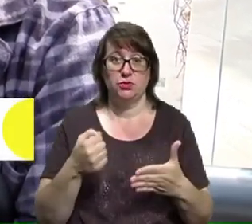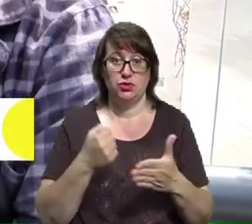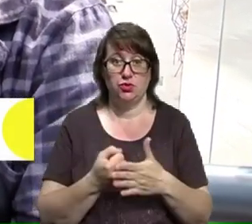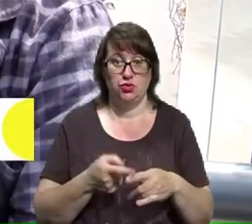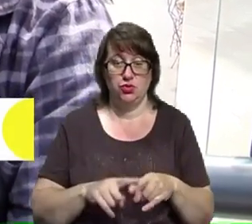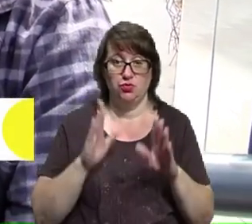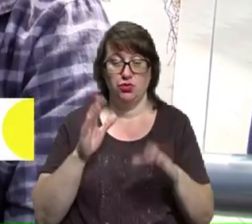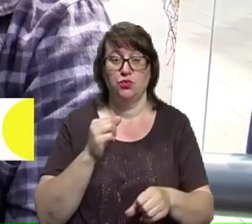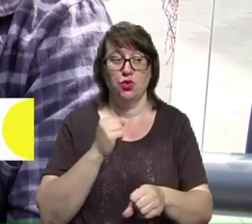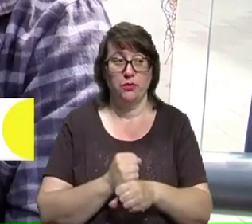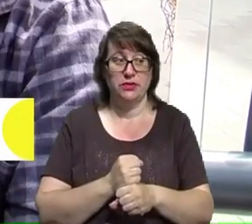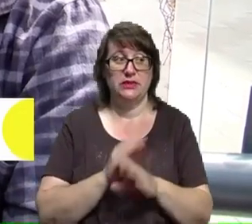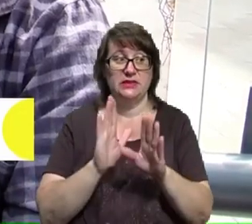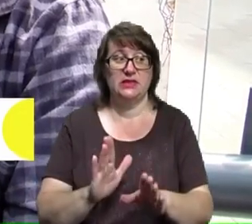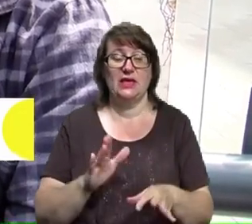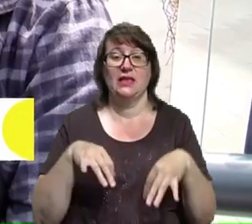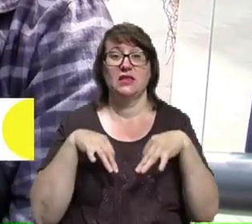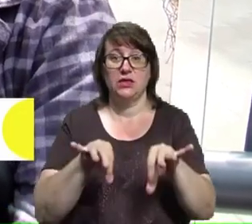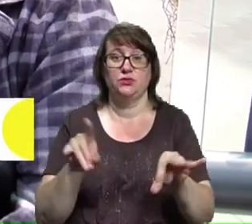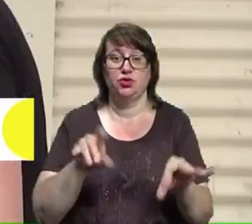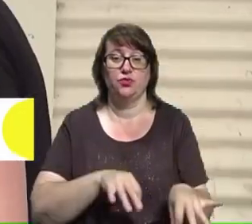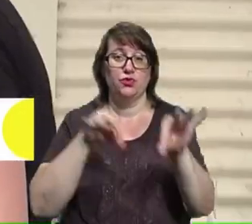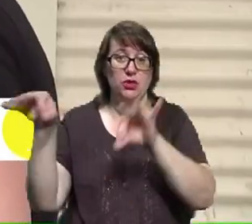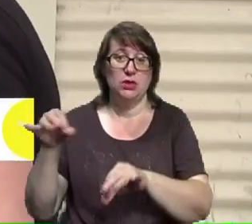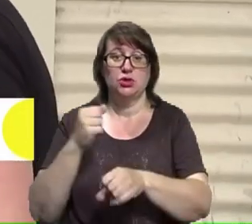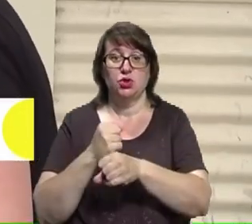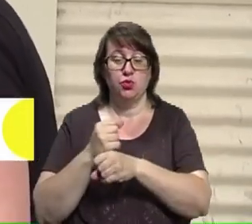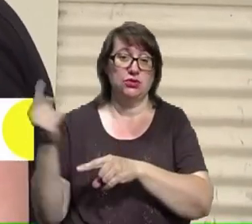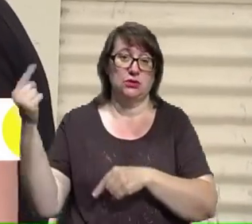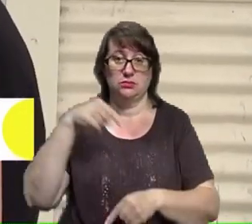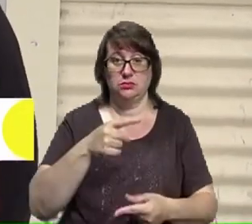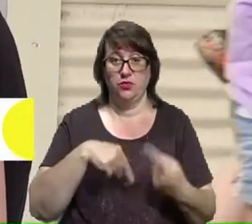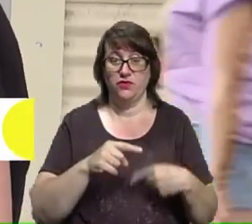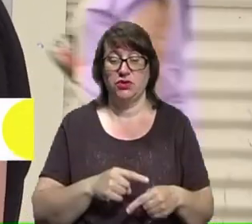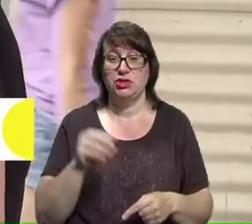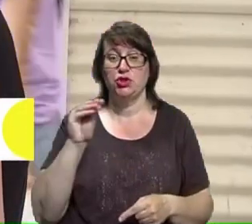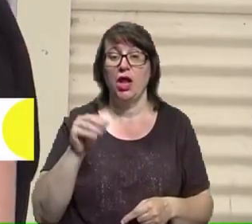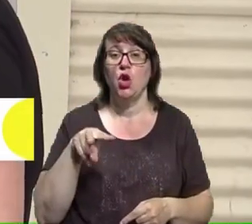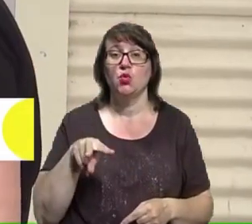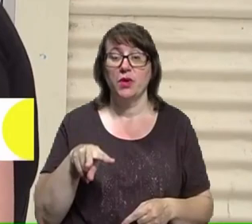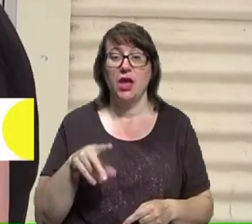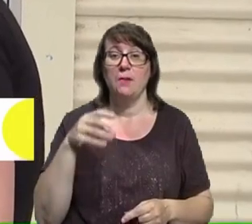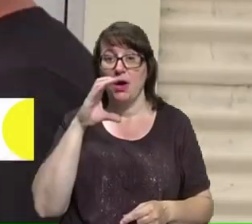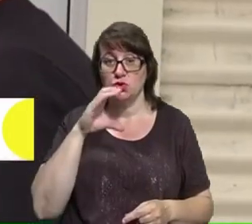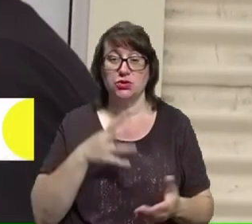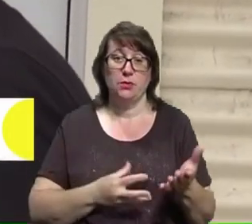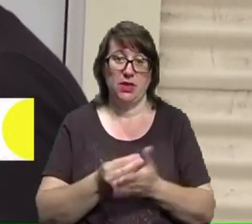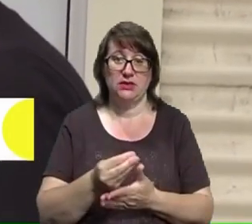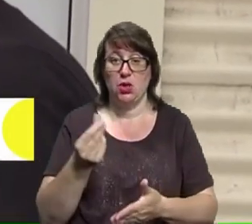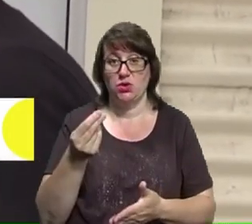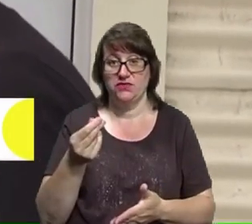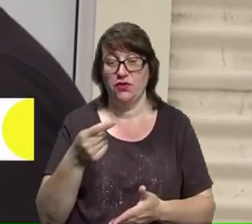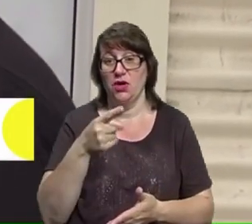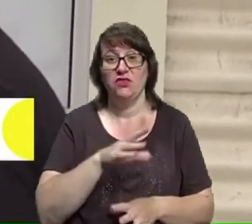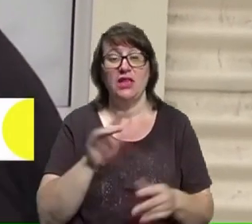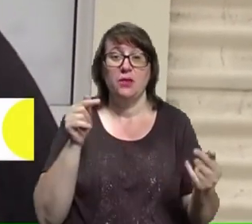на транспорт, щоб доїхати із роботи і приїхати. Житомирянка Людмила у маршрутках платить готівкою. Вона не проти